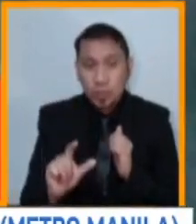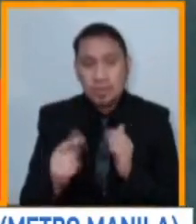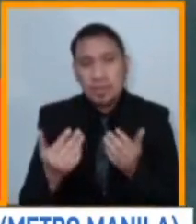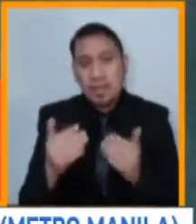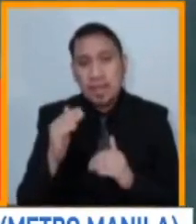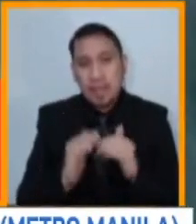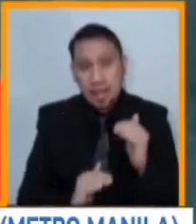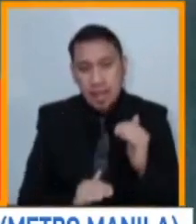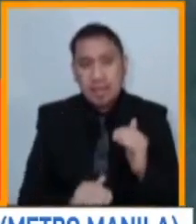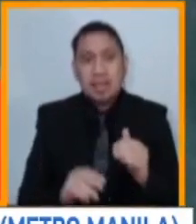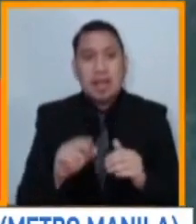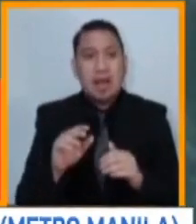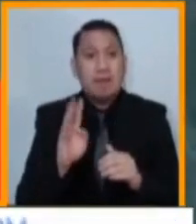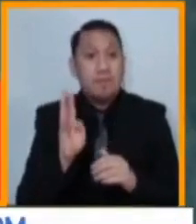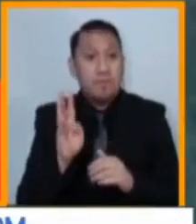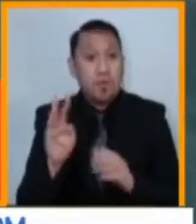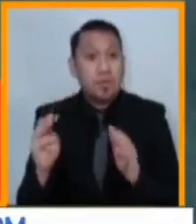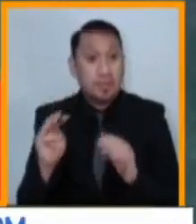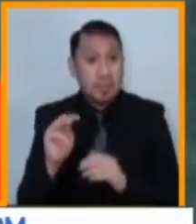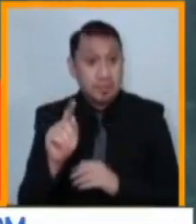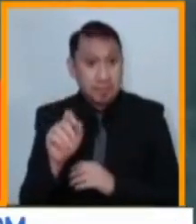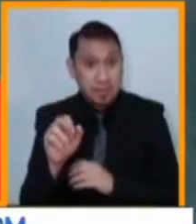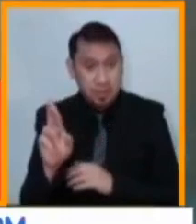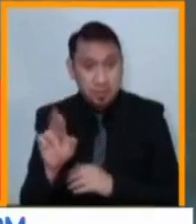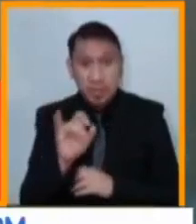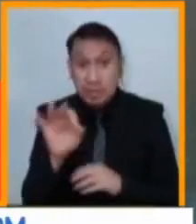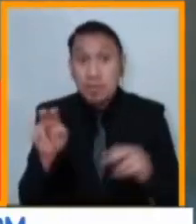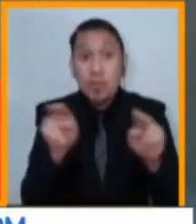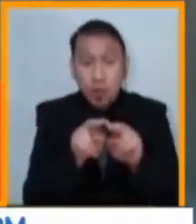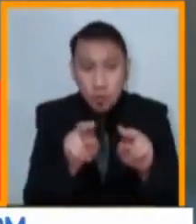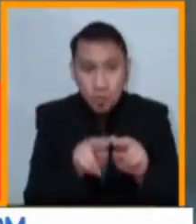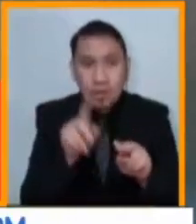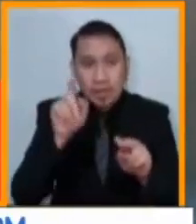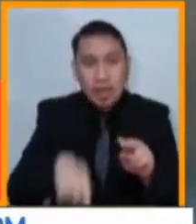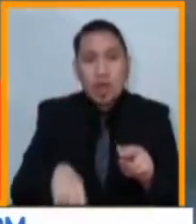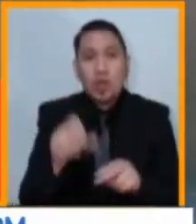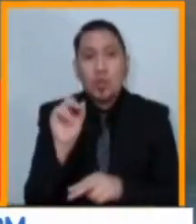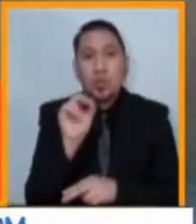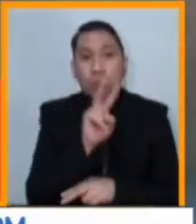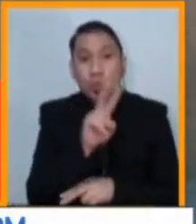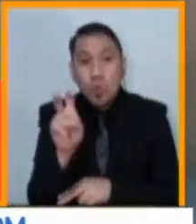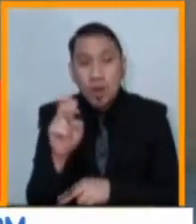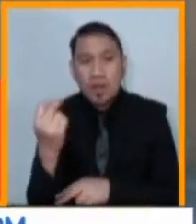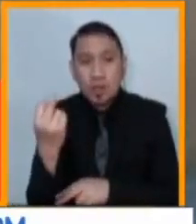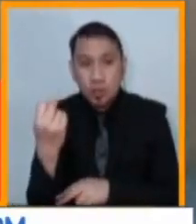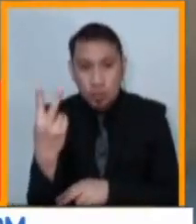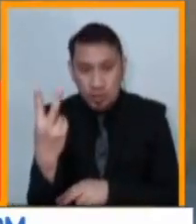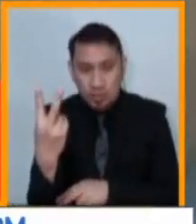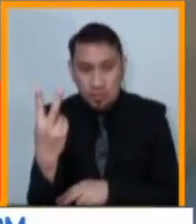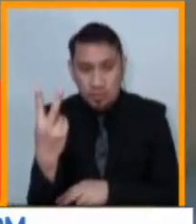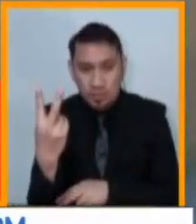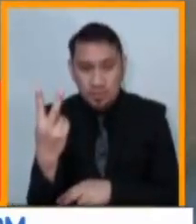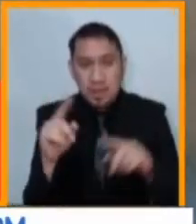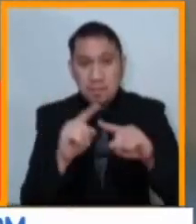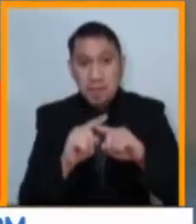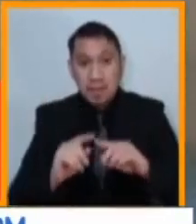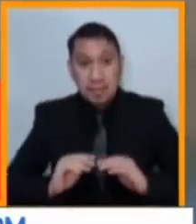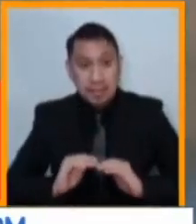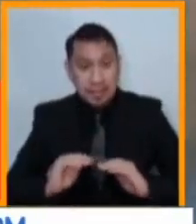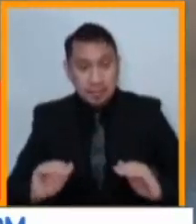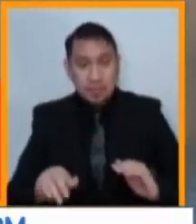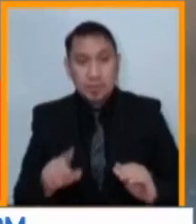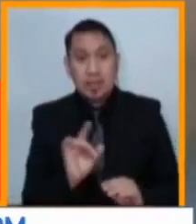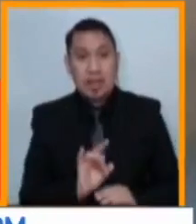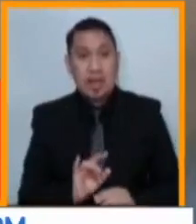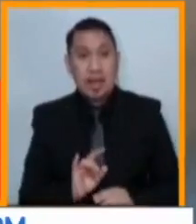water level na sinasabi natin na 212. Mm-hmm. At mataas pa rin po doon sa minimum operating level na 180 meters na mga